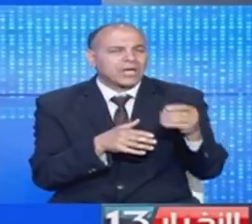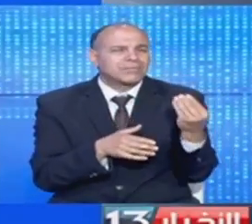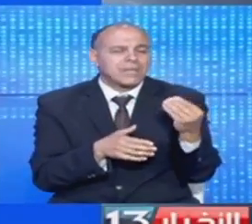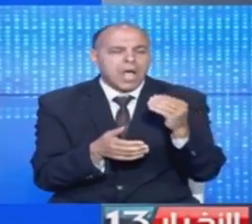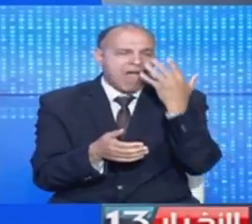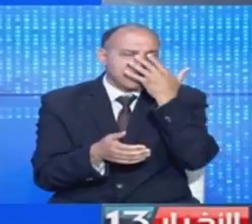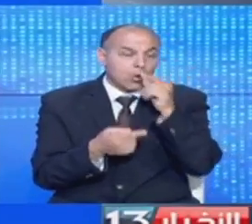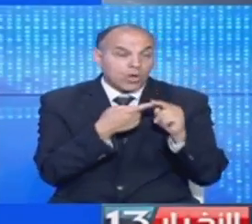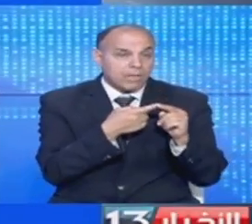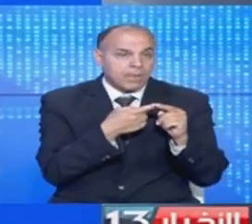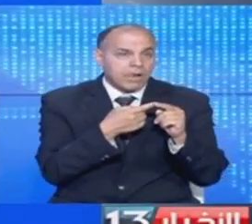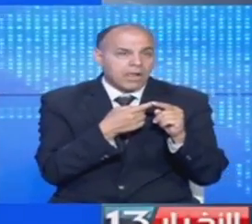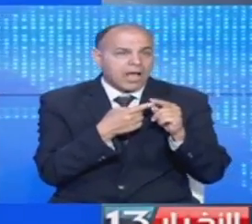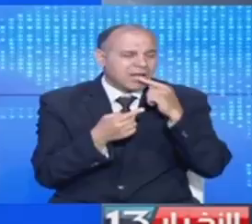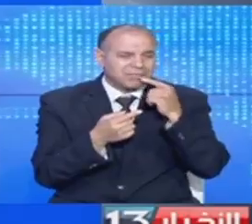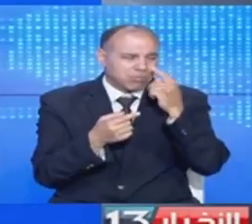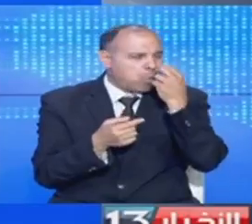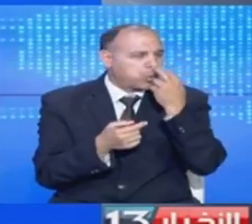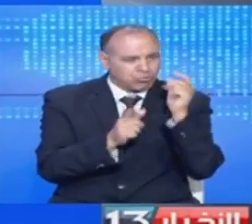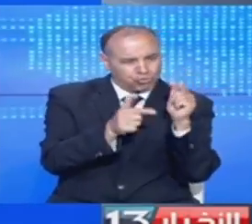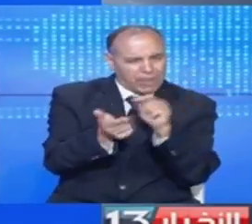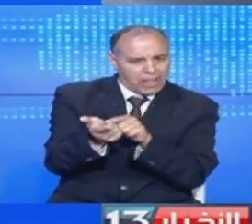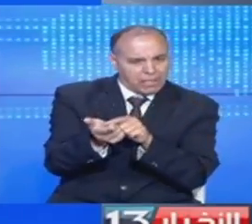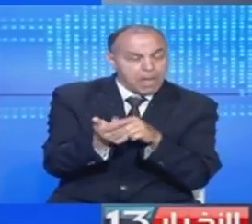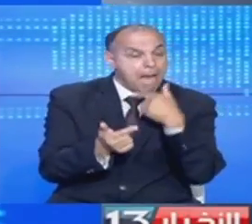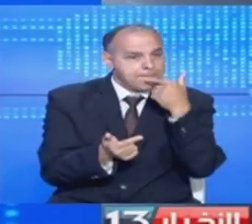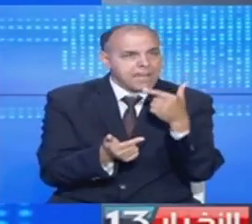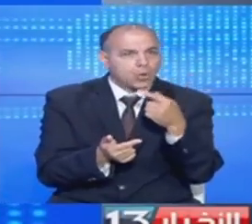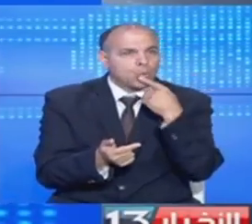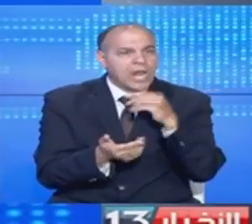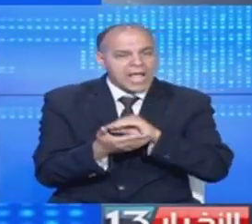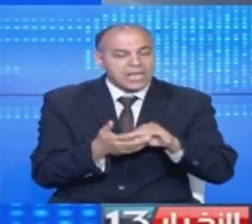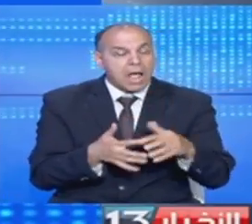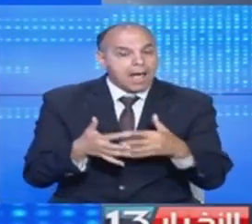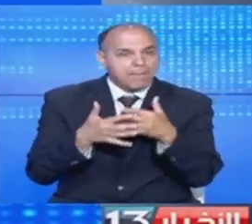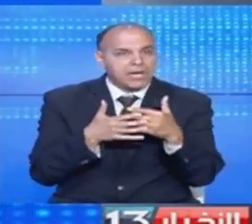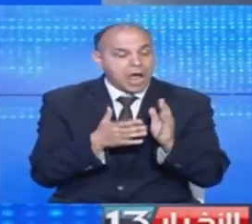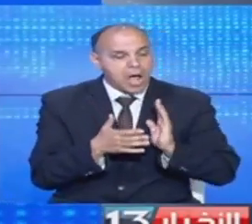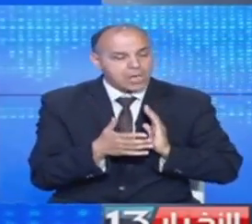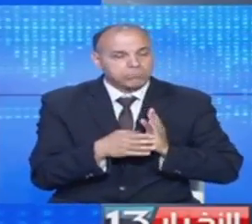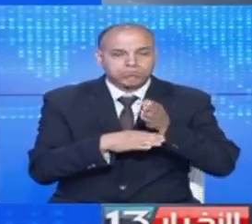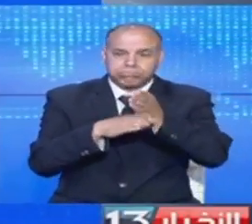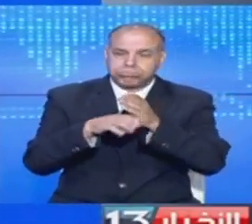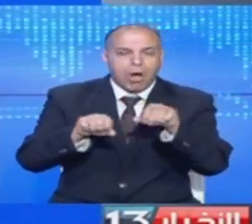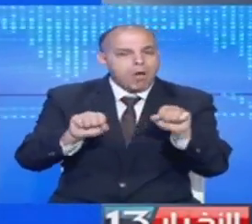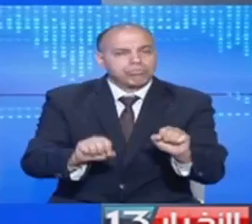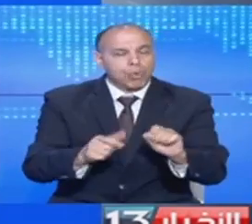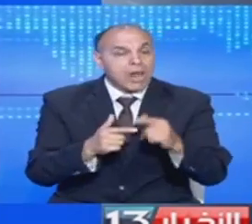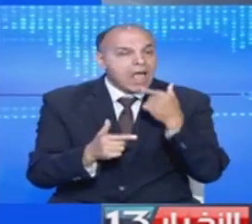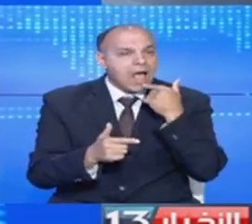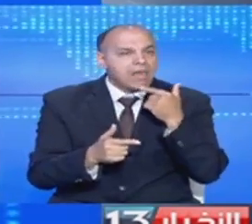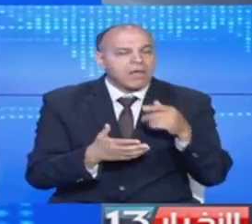إفريقية على إثر توقيفه من طرف الشرطة. في الأثناء وضعت الإدارة الأمريكية الجيش في حالة تأهب قصوى